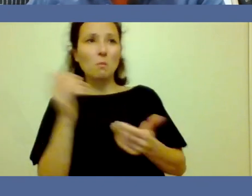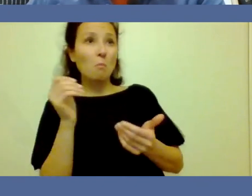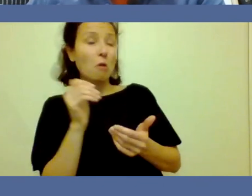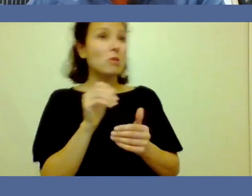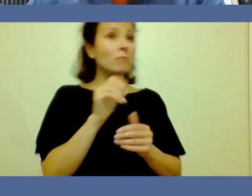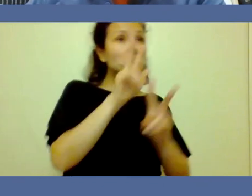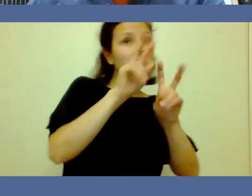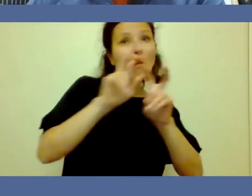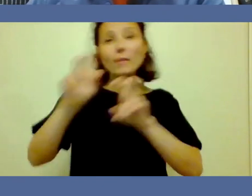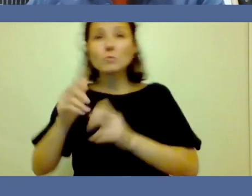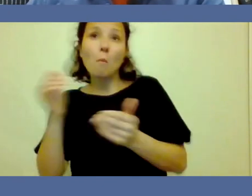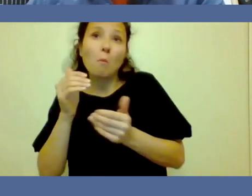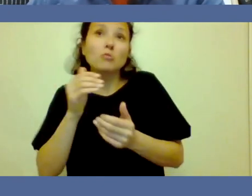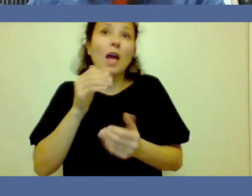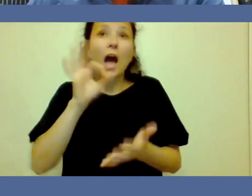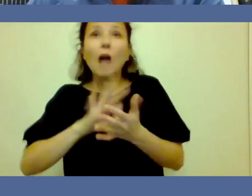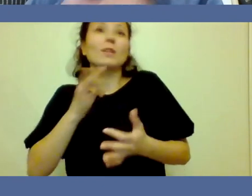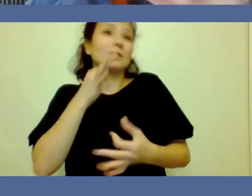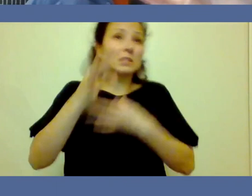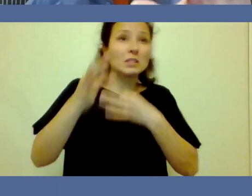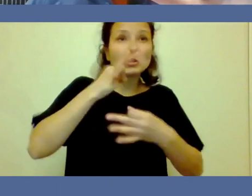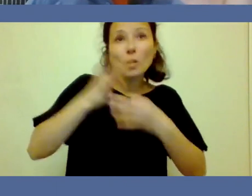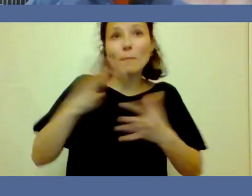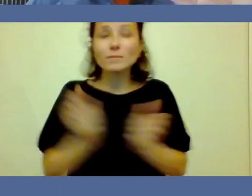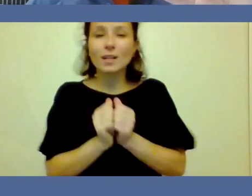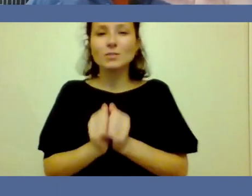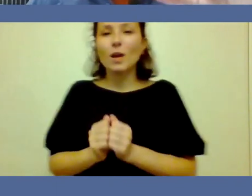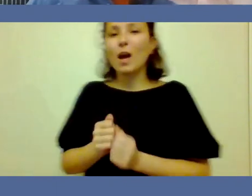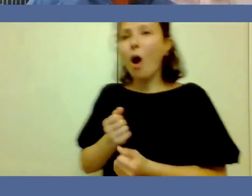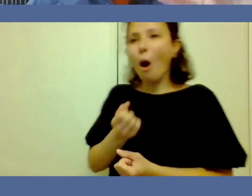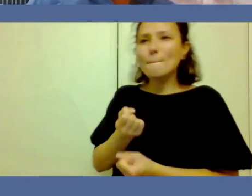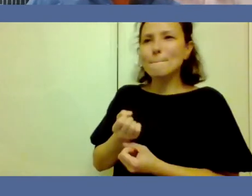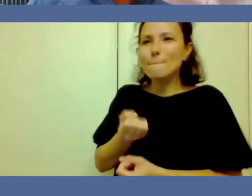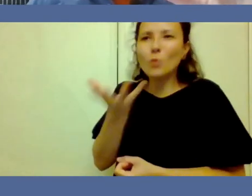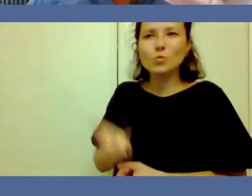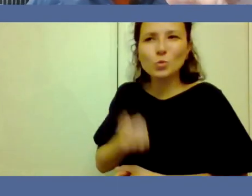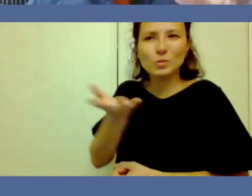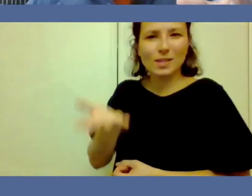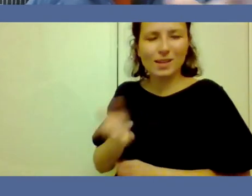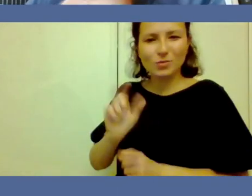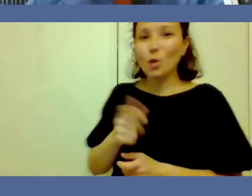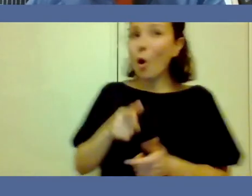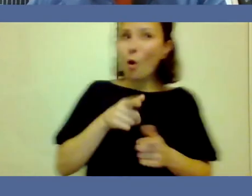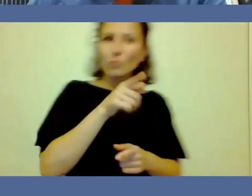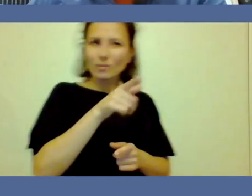by się trafiła. Podrzucimy coś, przygotujemy... O, pan jest dobrze przygotowany, pan mi coś podrzuci, no. Na